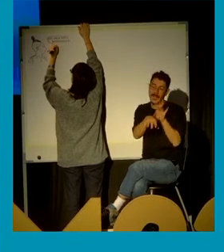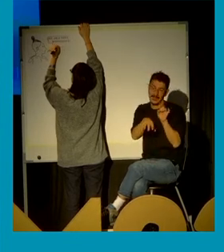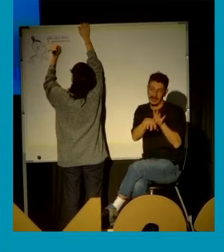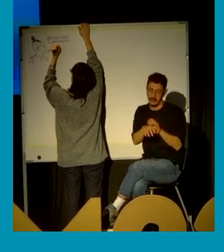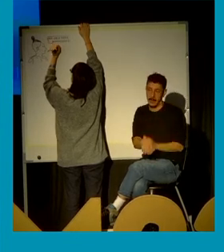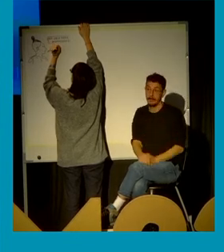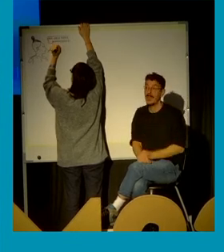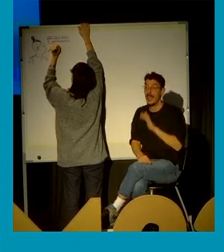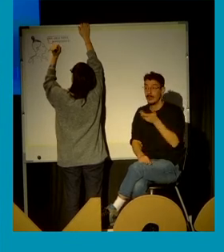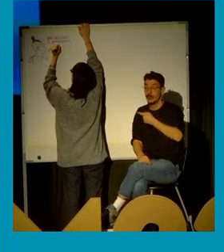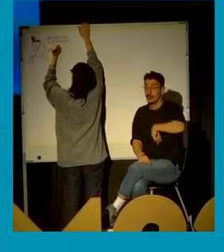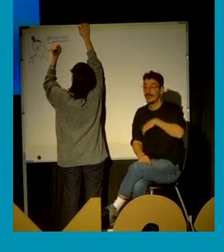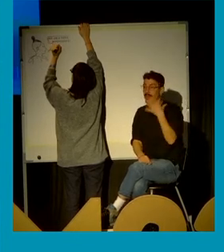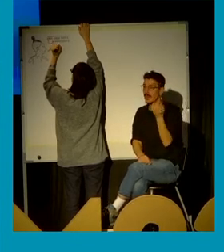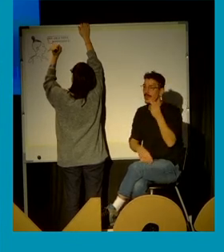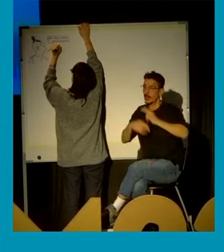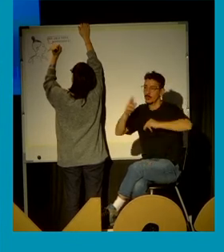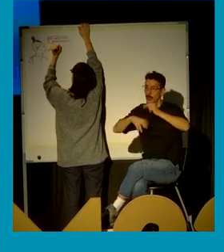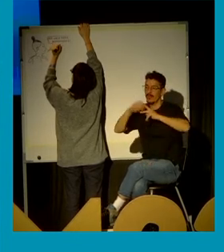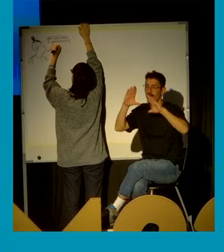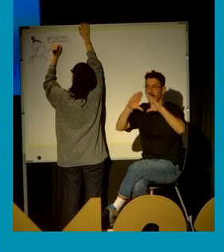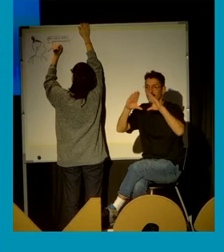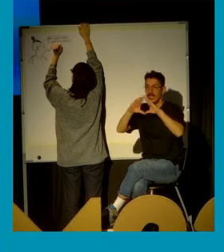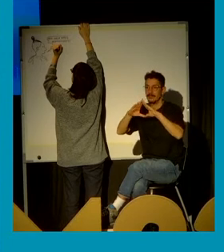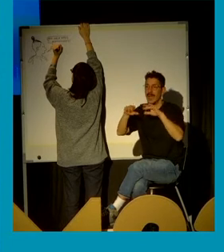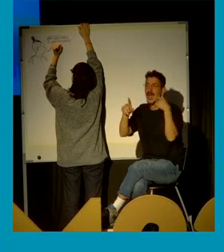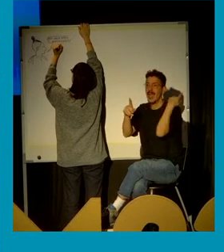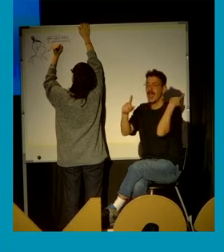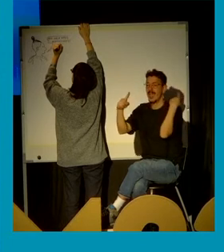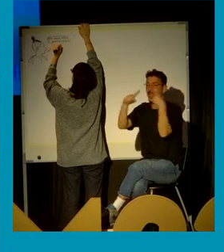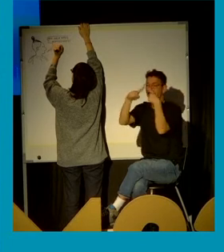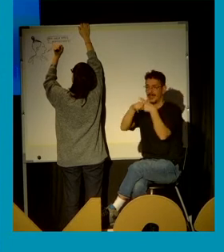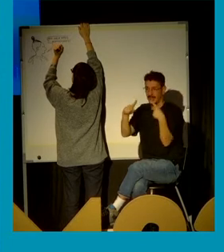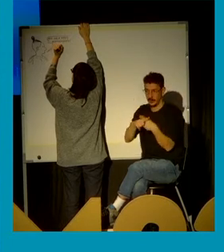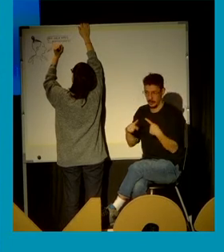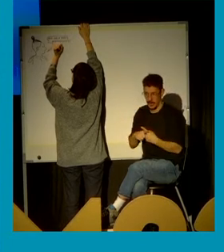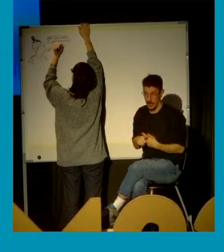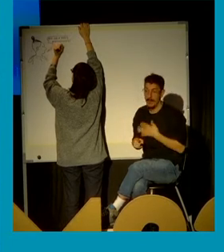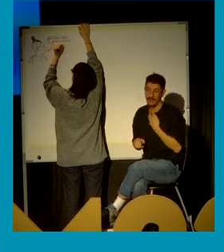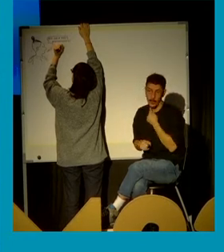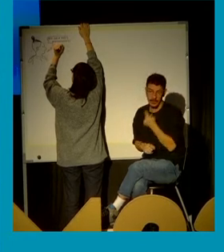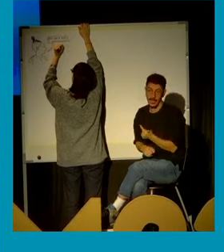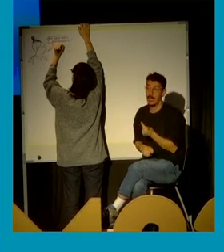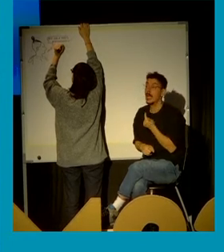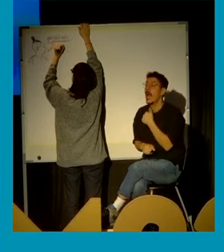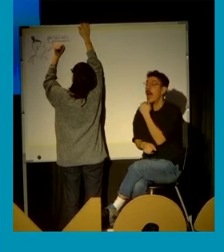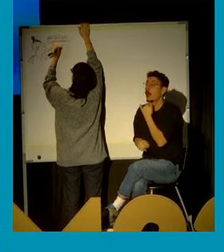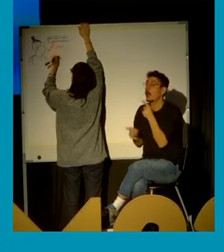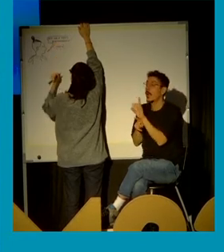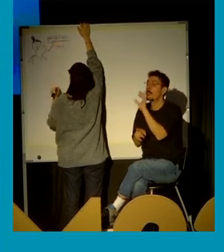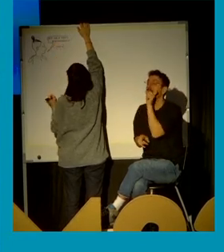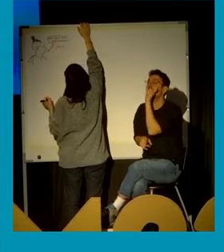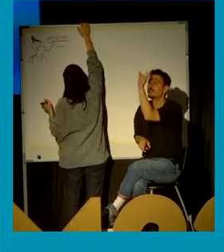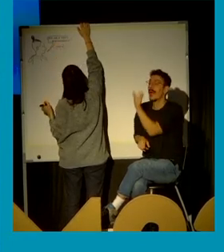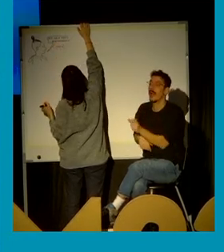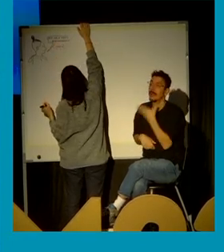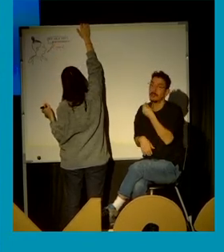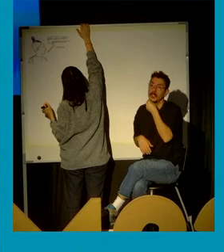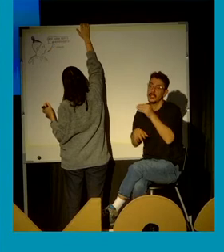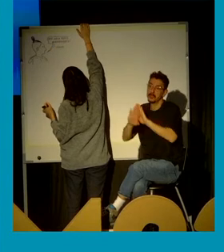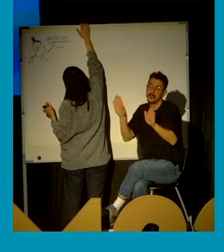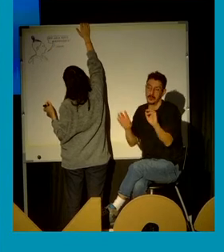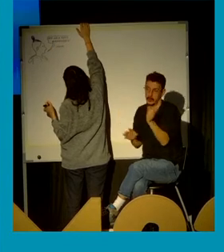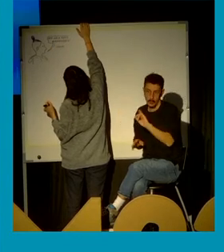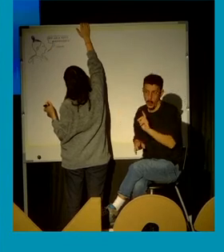una dimensió interseccional, que no es quedi en paraules, sinó que es quedi també en una realment una reconceptualització de com abordem